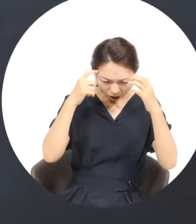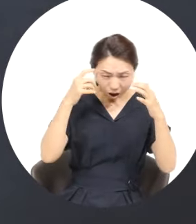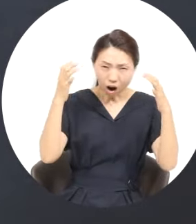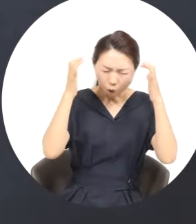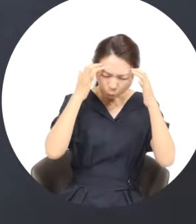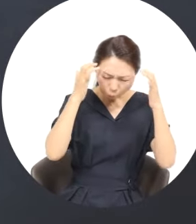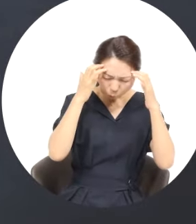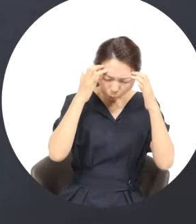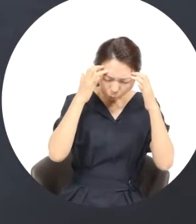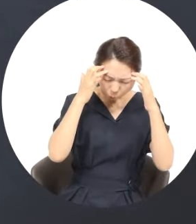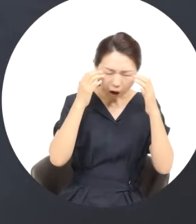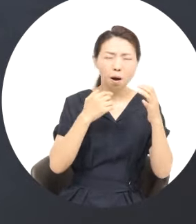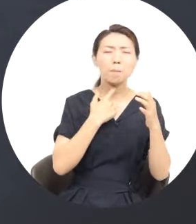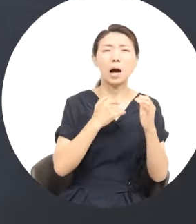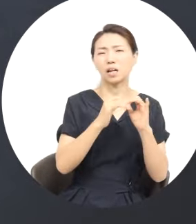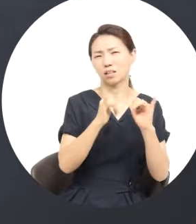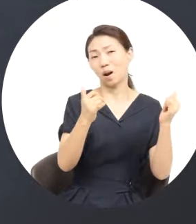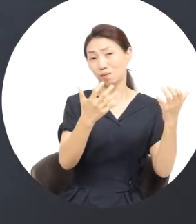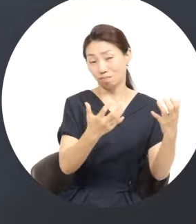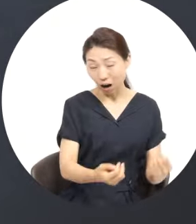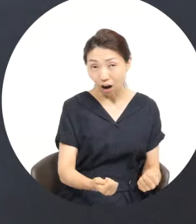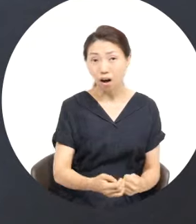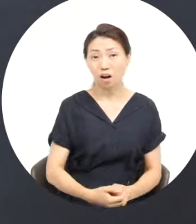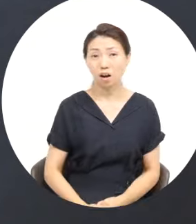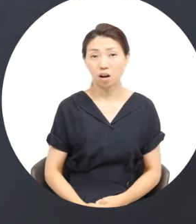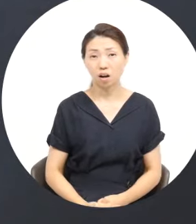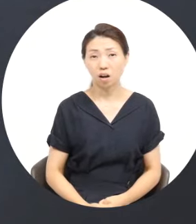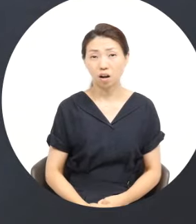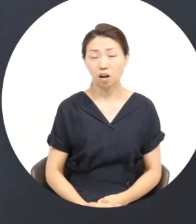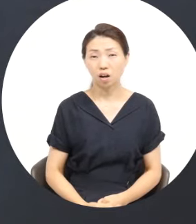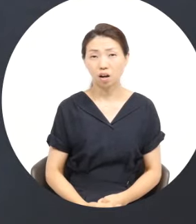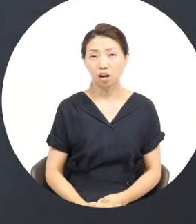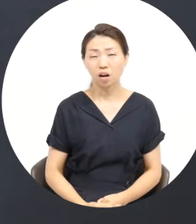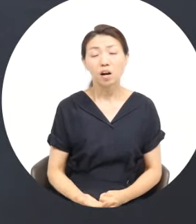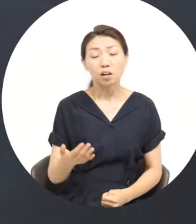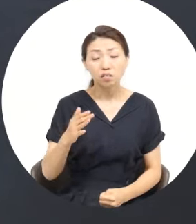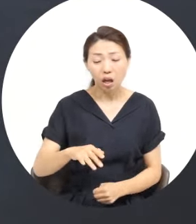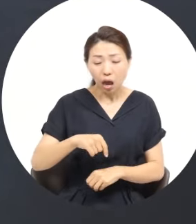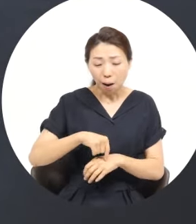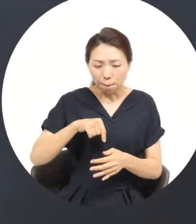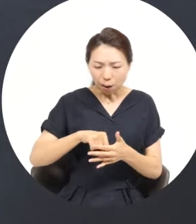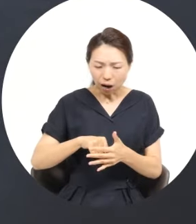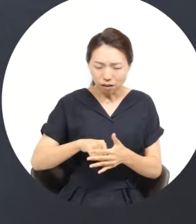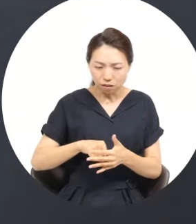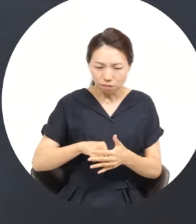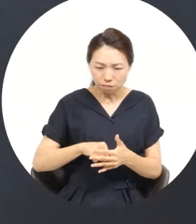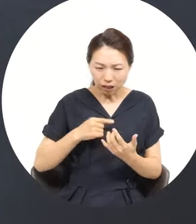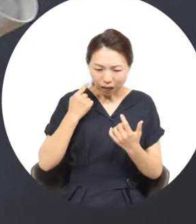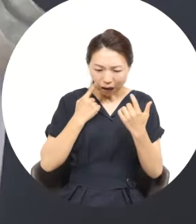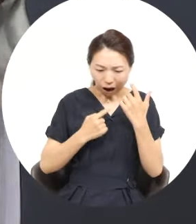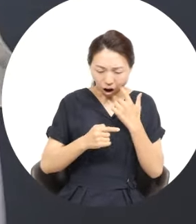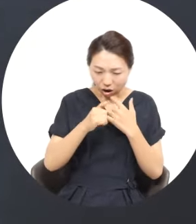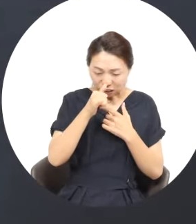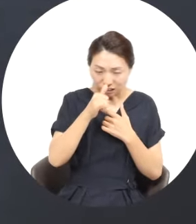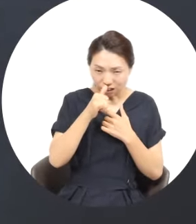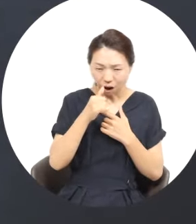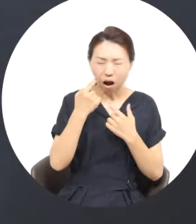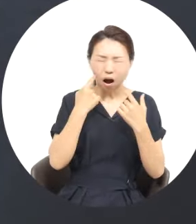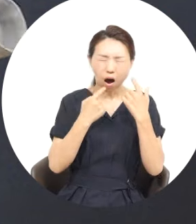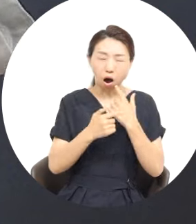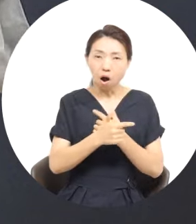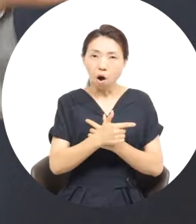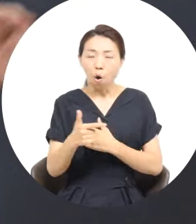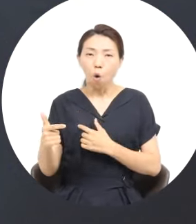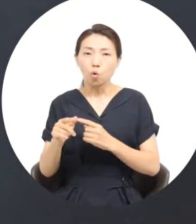정신적인 고통을 겪는 사람이 많은데, 그게 내부에 조금의 씨앗이 있는 사람은 상처를